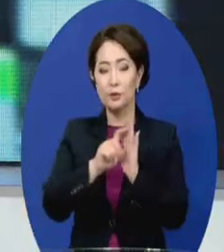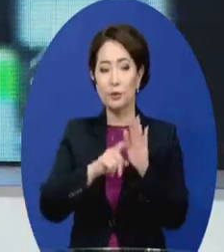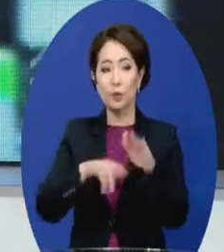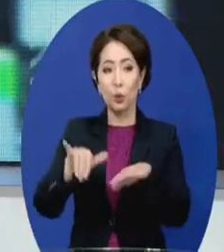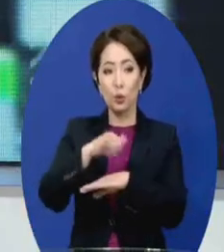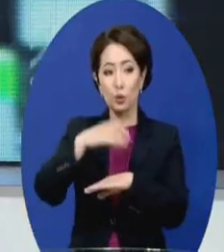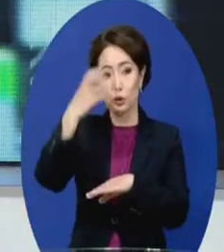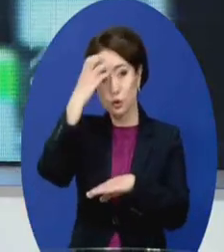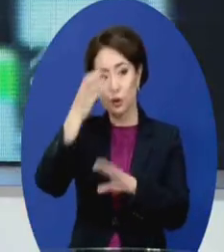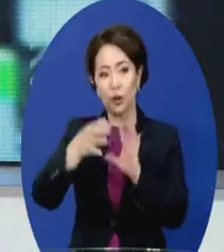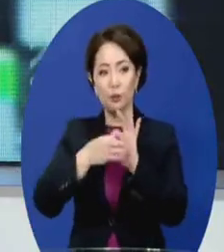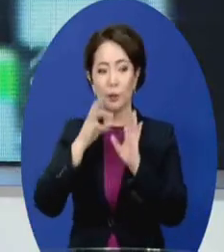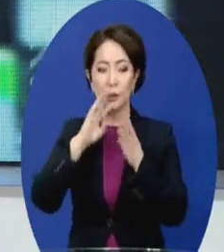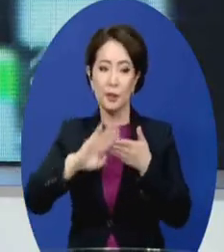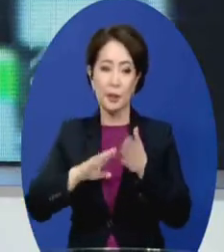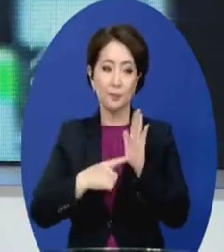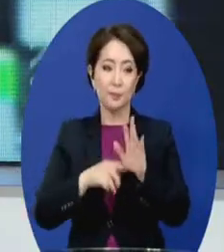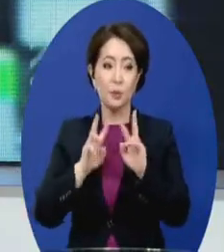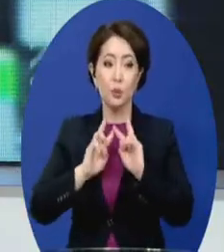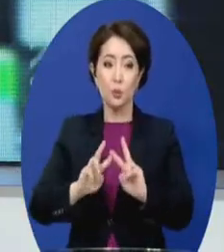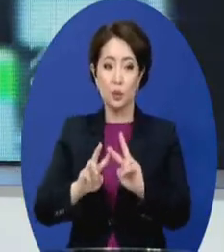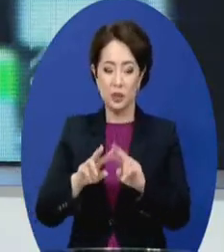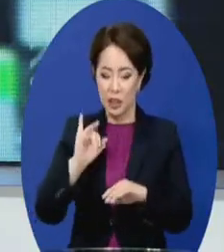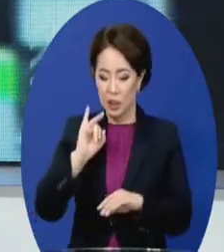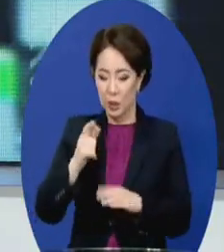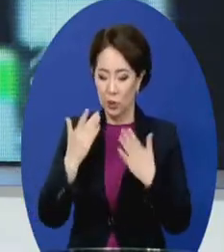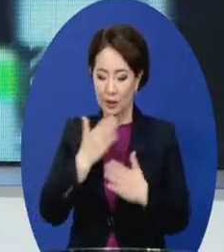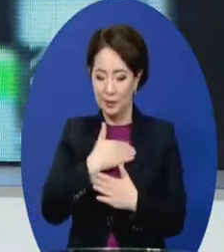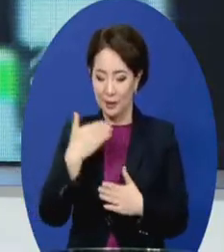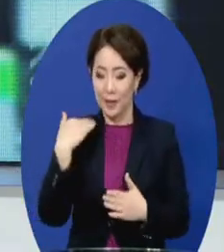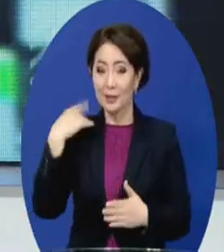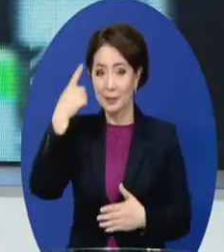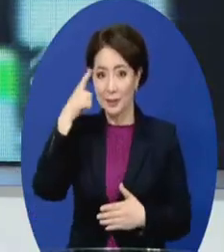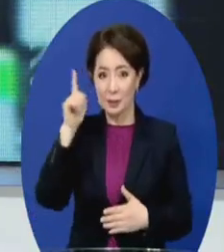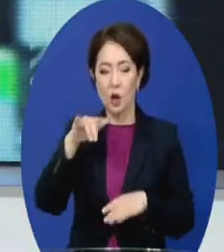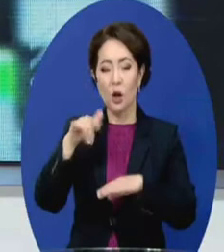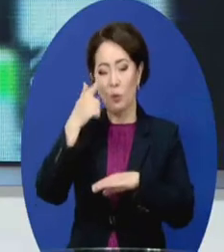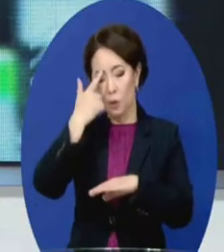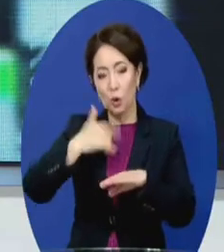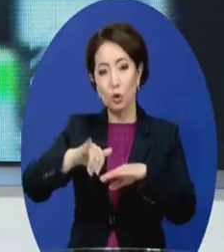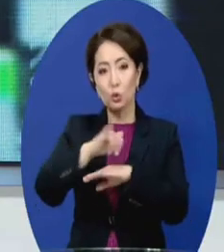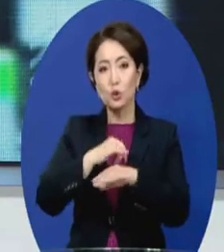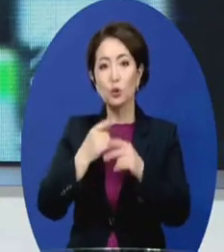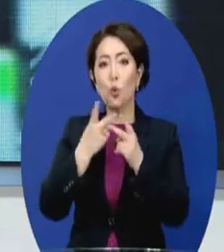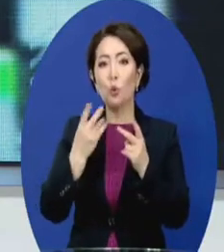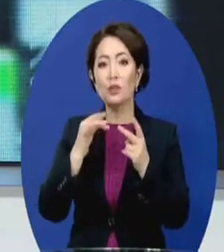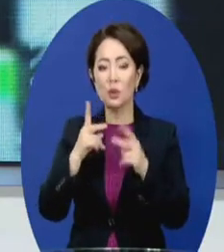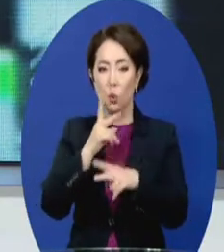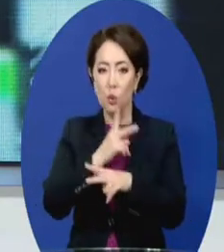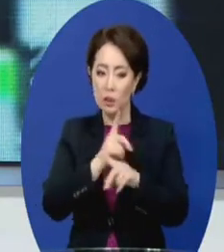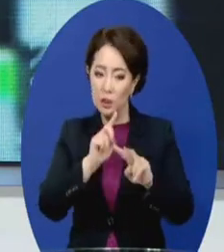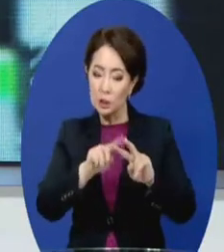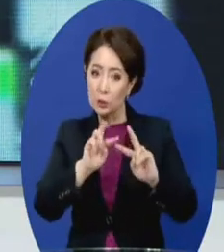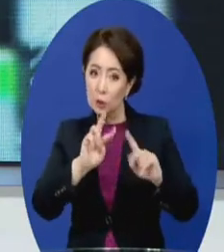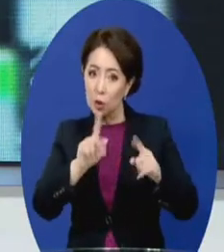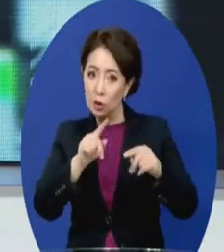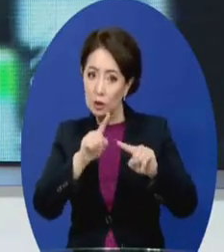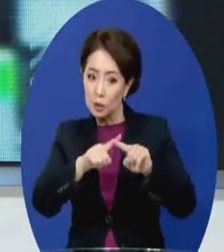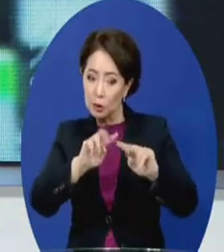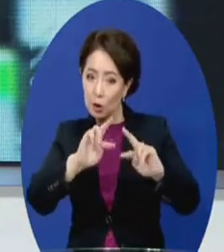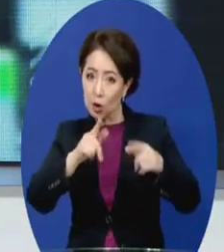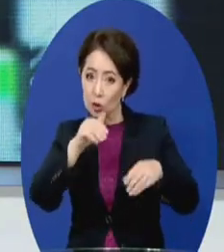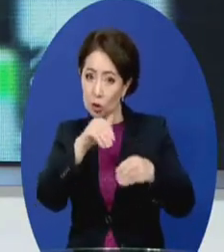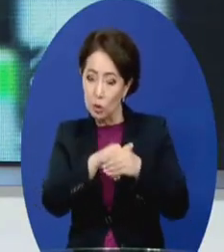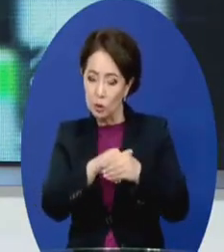Улсын хурлын дурсан үйл явдлын мэдээлэлээр үргэлжилж байна. Улсын хурлын дарганы санаачилгаар Монгол Улсын үндсэн хуульд оруулсан нэмэлт өөрчлөлт ба Монголын хөгжлийн